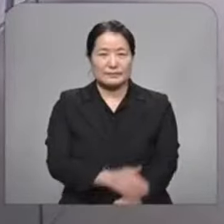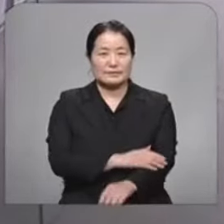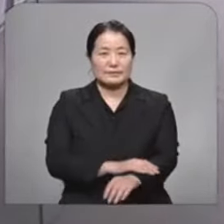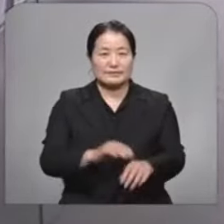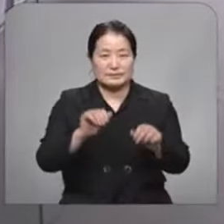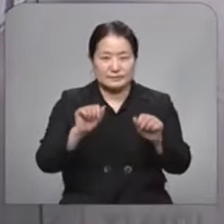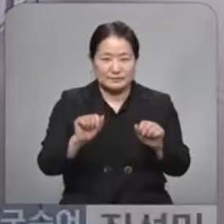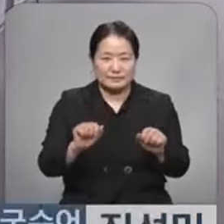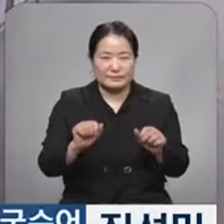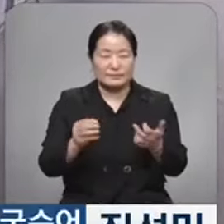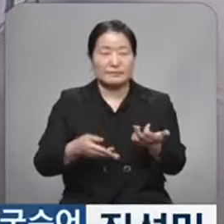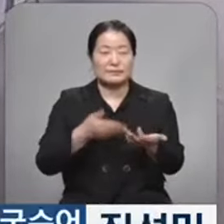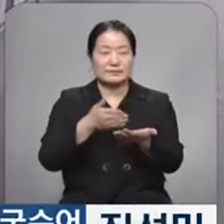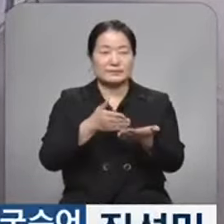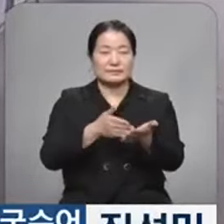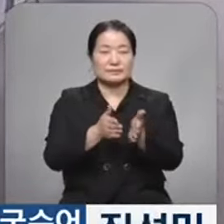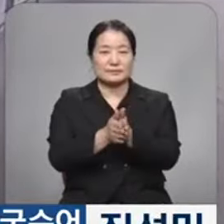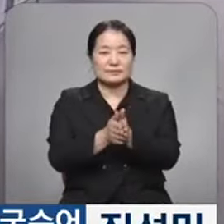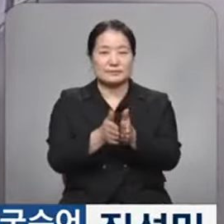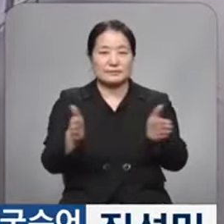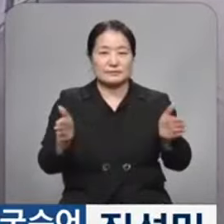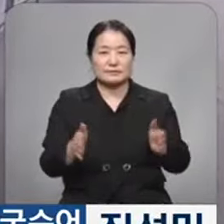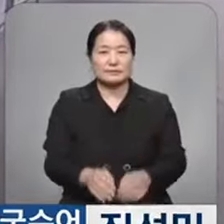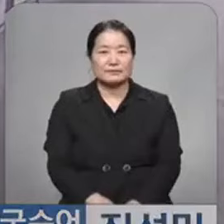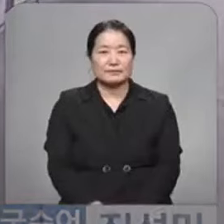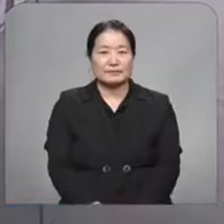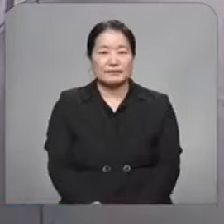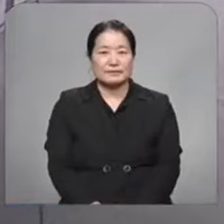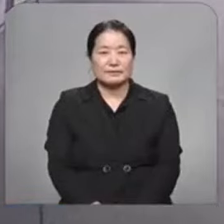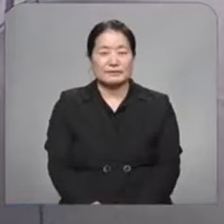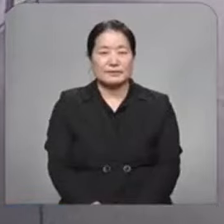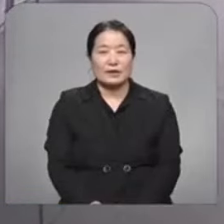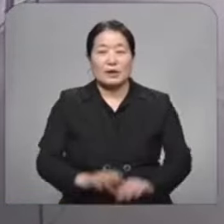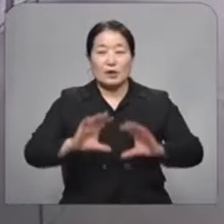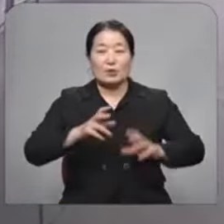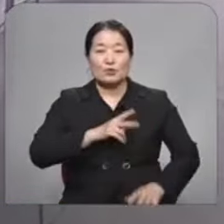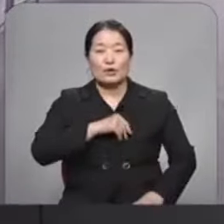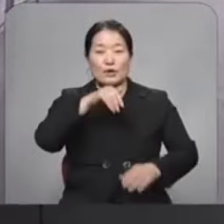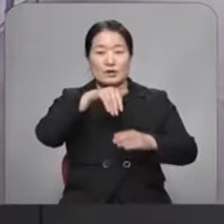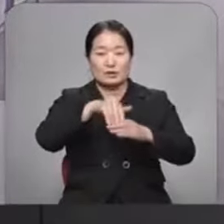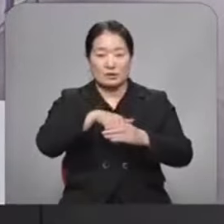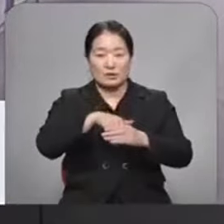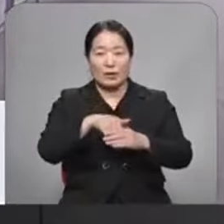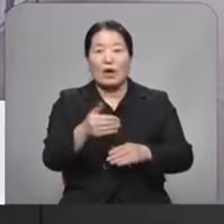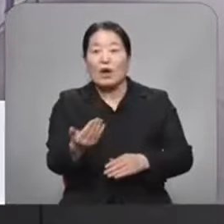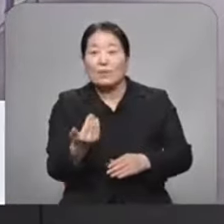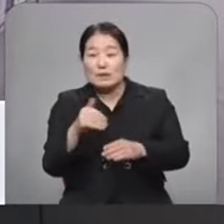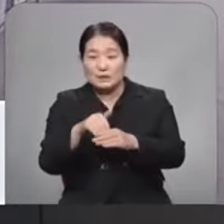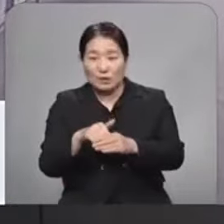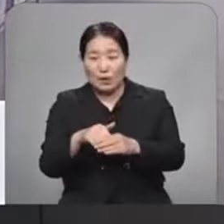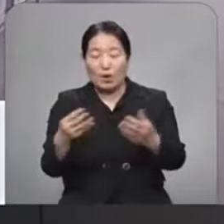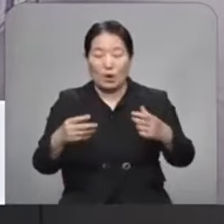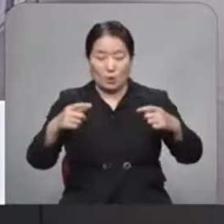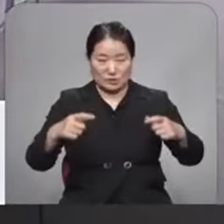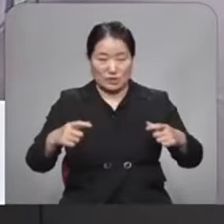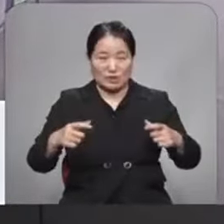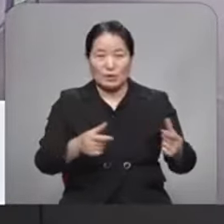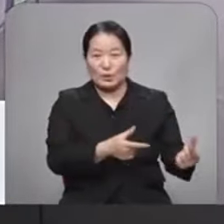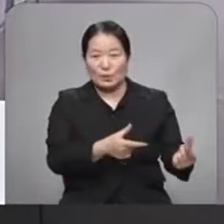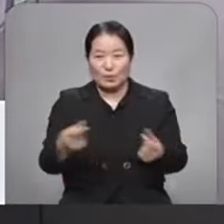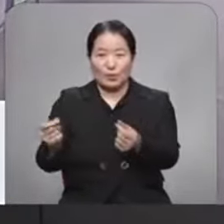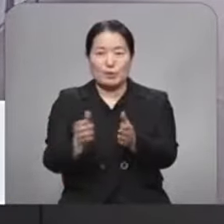여러분 안녕하십니까 9시 강원 뉴스입니다 제 22대 국회의원 선거 사전 투표가 강원도에서도